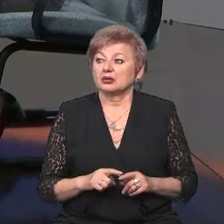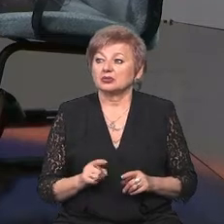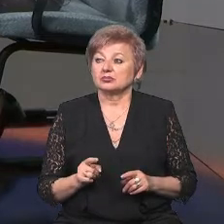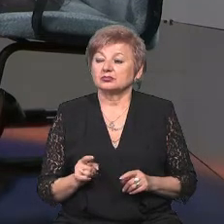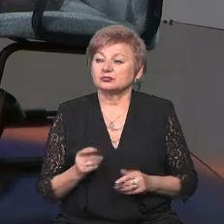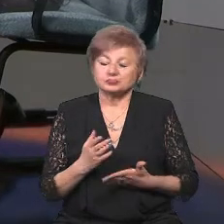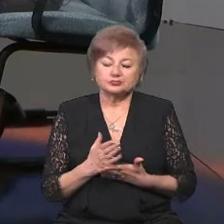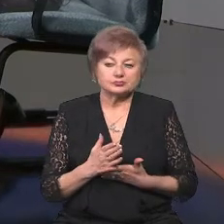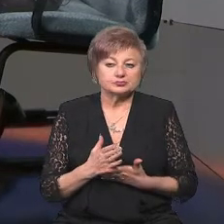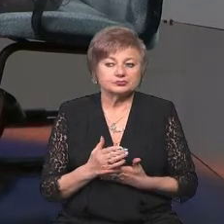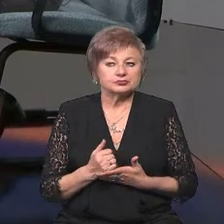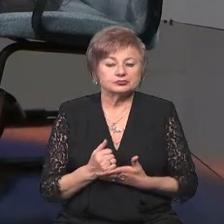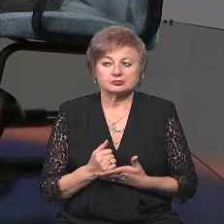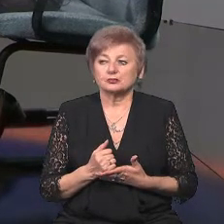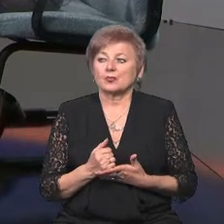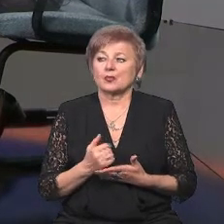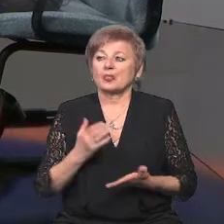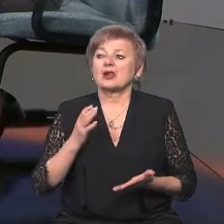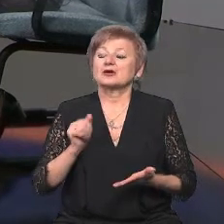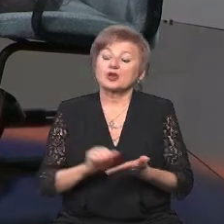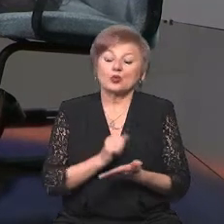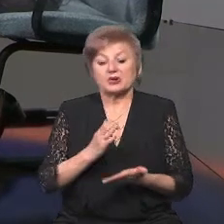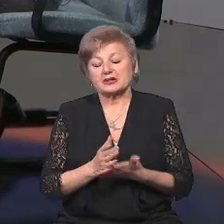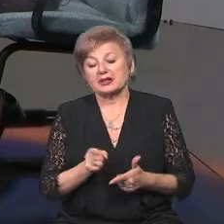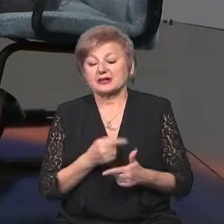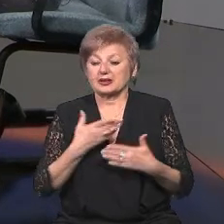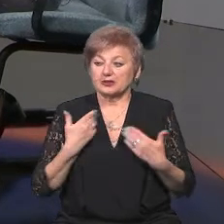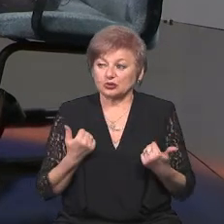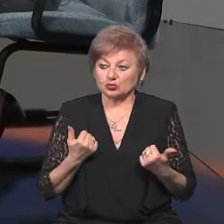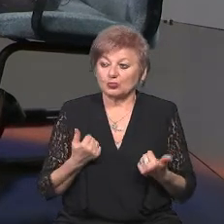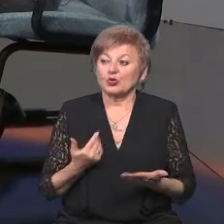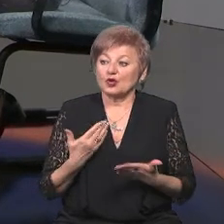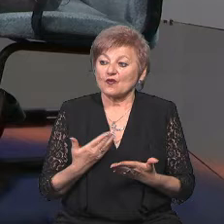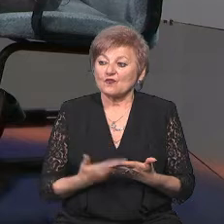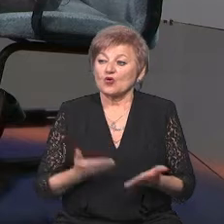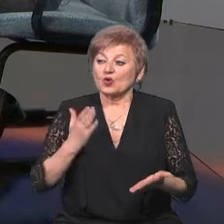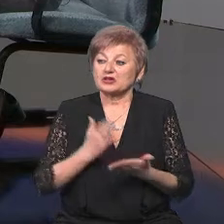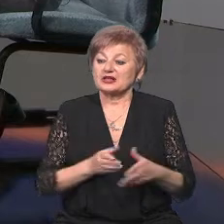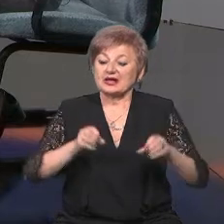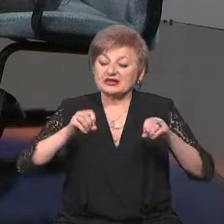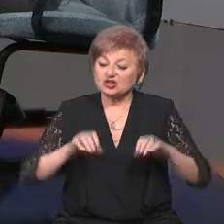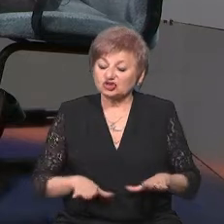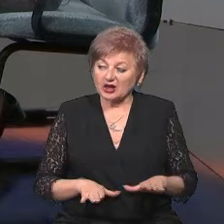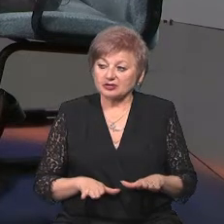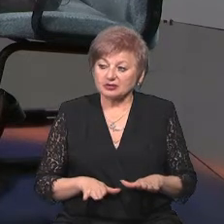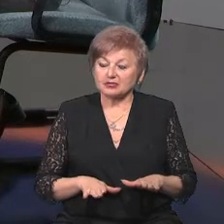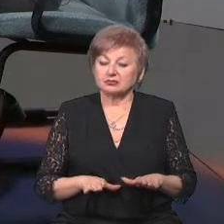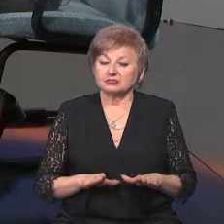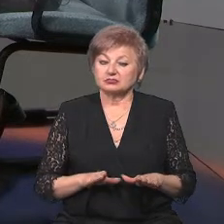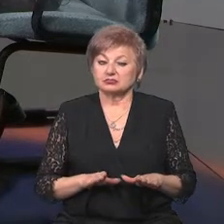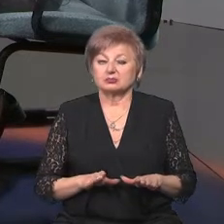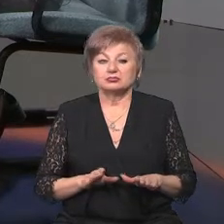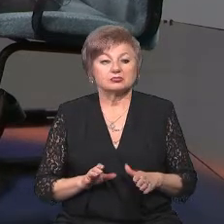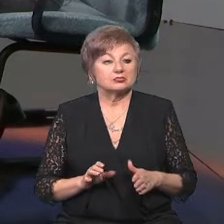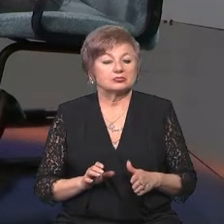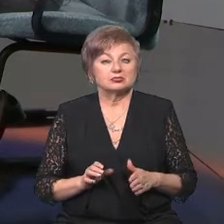Кабінету міністрів і міністерств змінився, документи є чинними, нормативні. І от є рішення, все ж таки, воно опубліковано, я